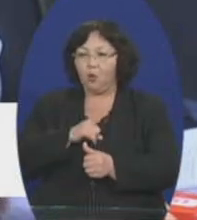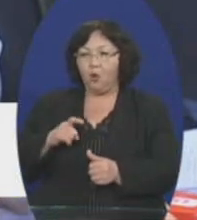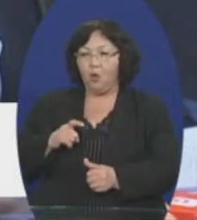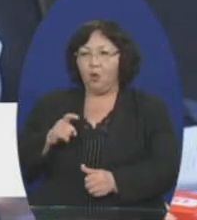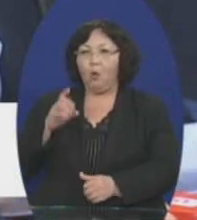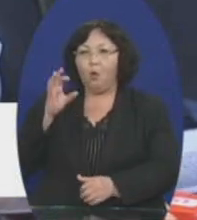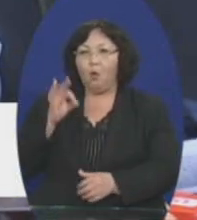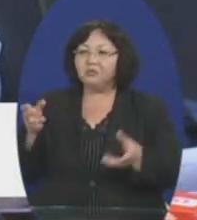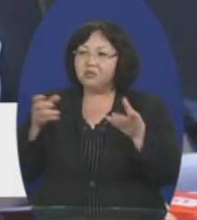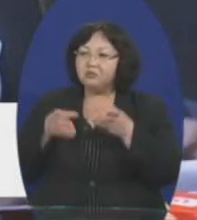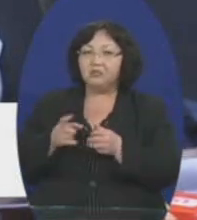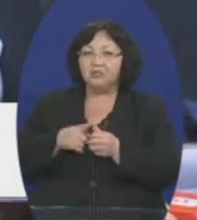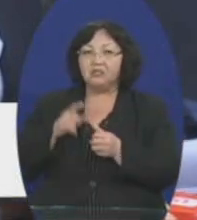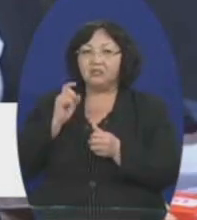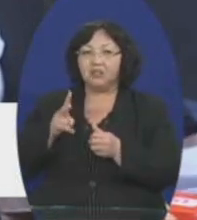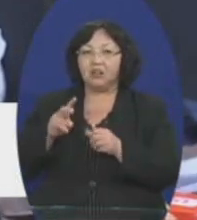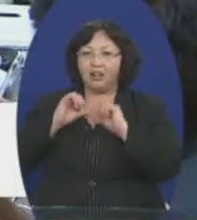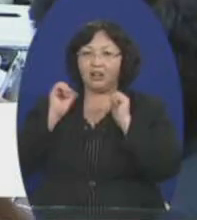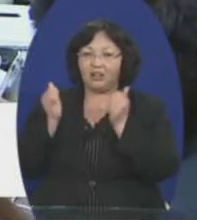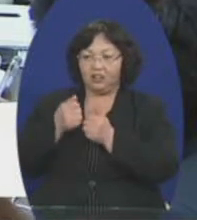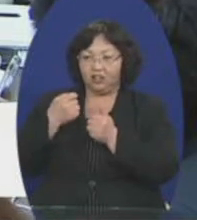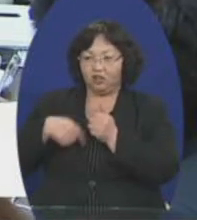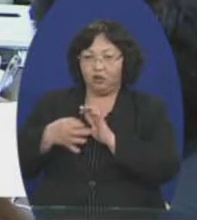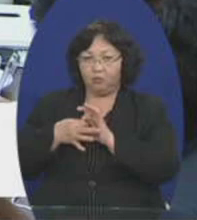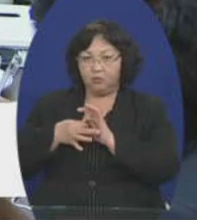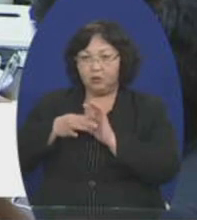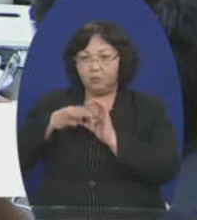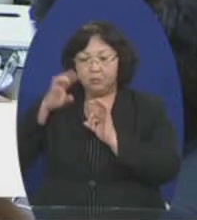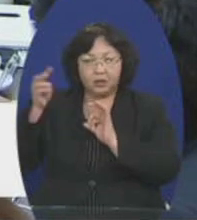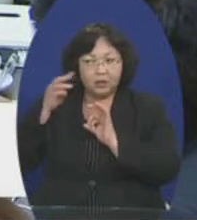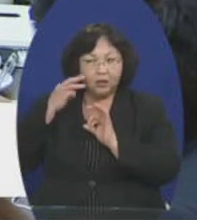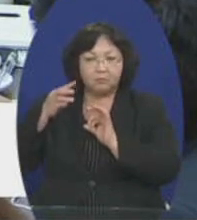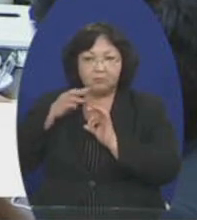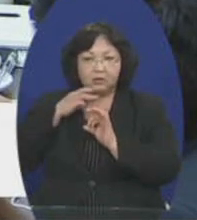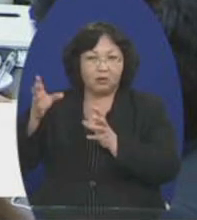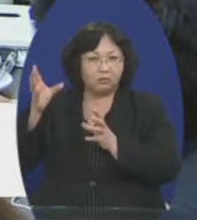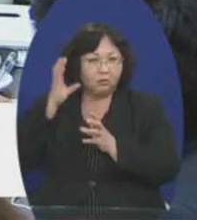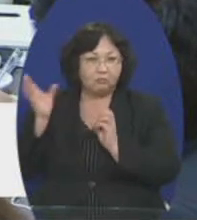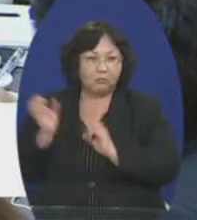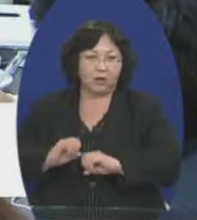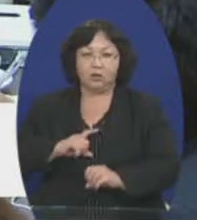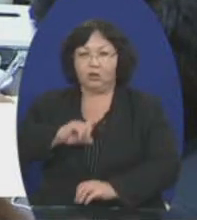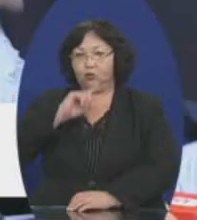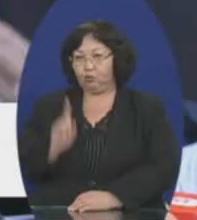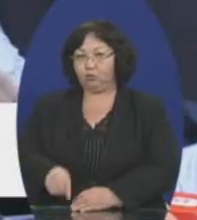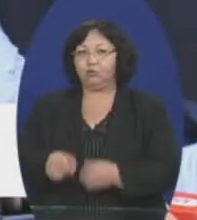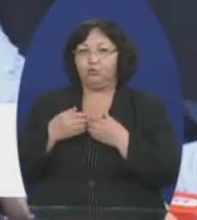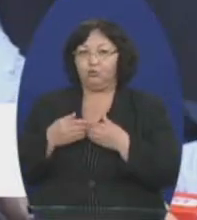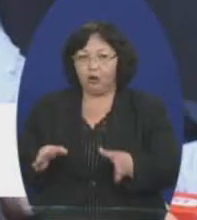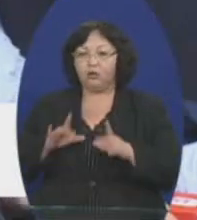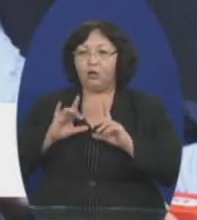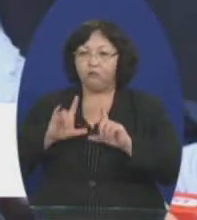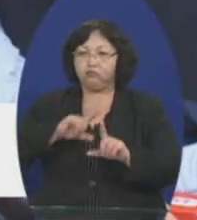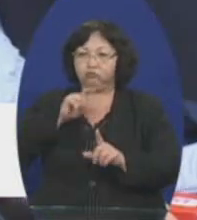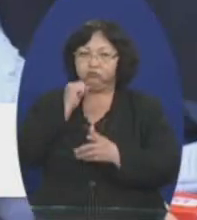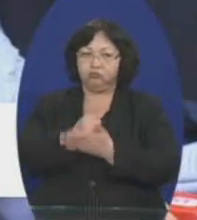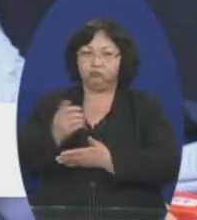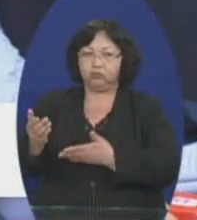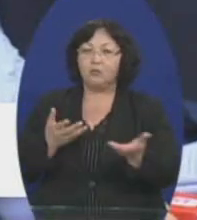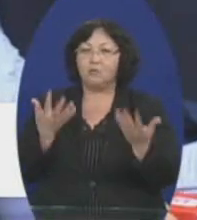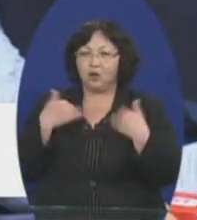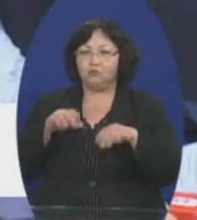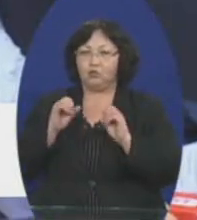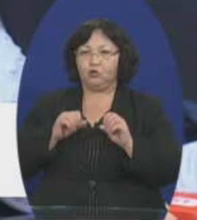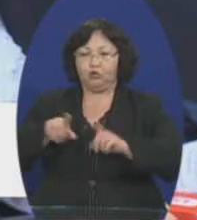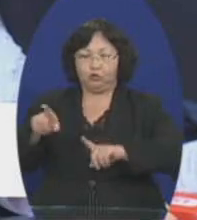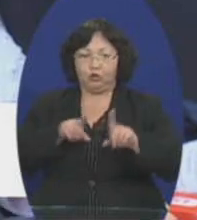энэ агентлагт жишээ мэдлэг мэдээлэл байхгүй. Хэдийгээр одоо зөвшөөрлийг нээлттэй орлогож байгаа гэж байгаа боловч нөгөөтг нь эргээд өрсөлдөөнд